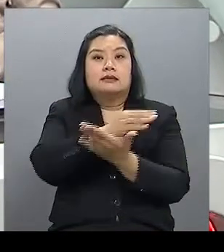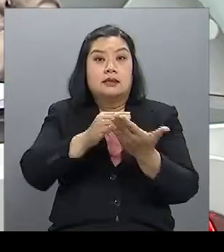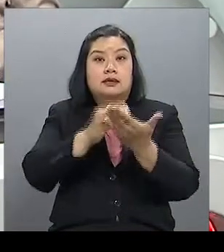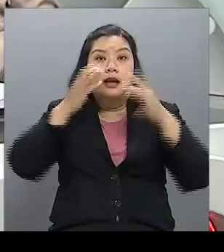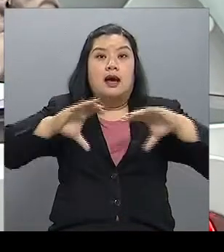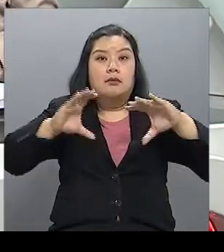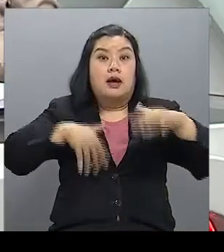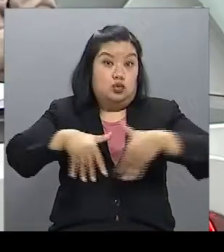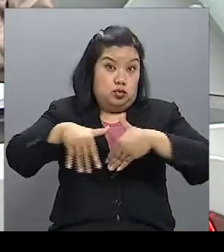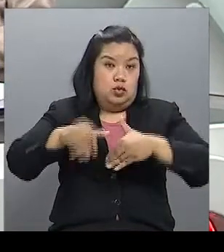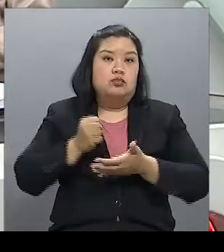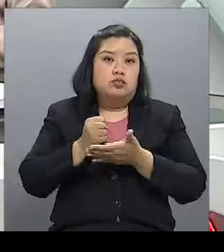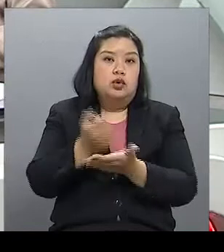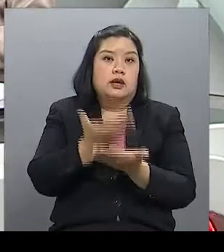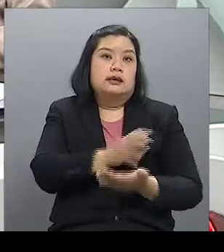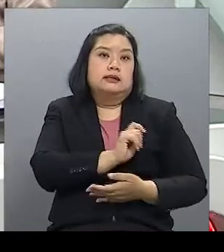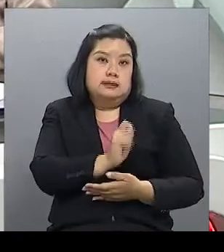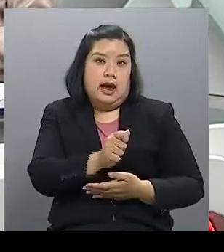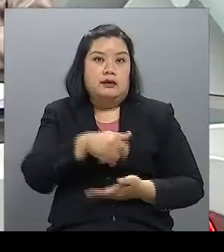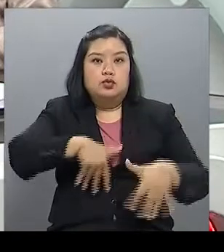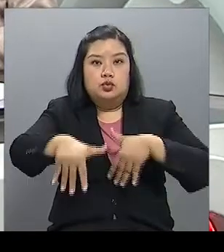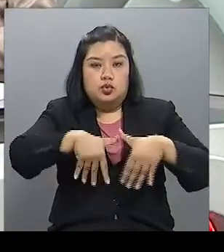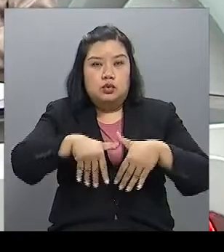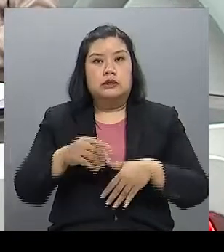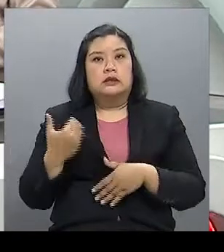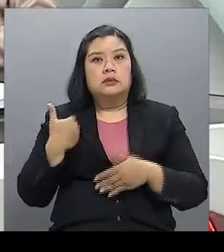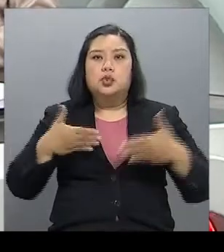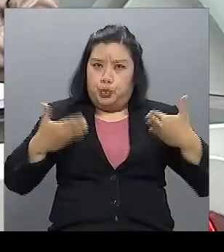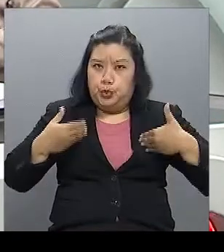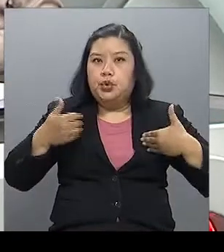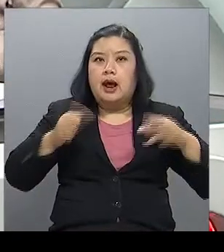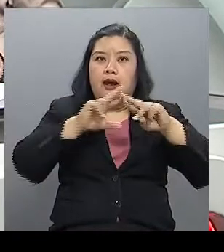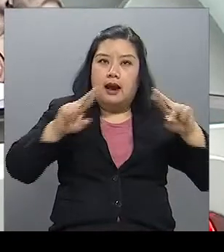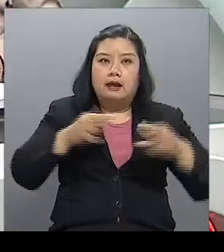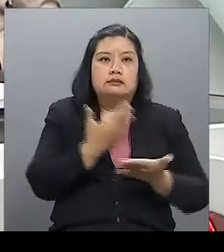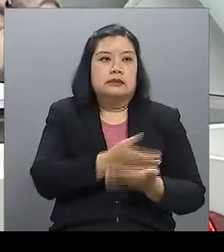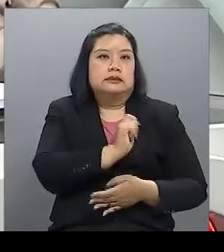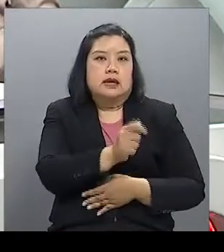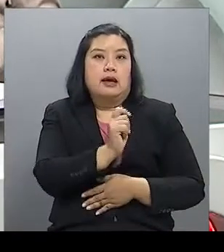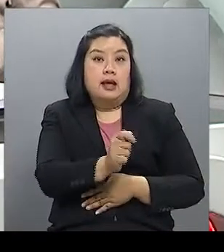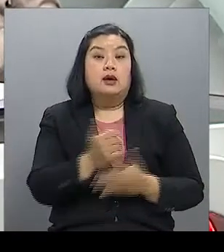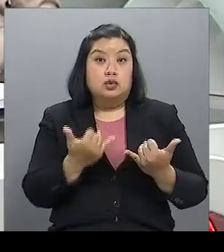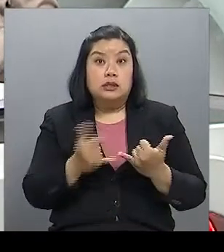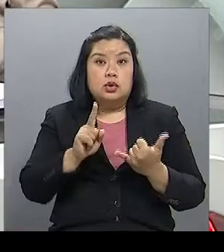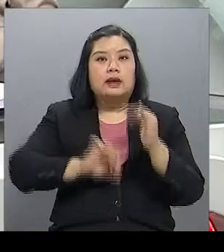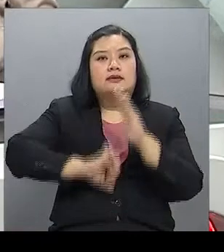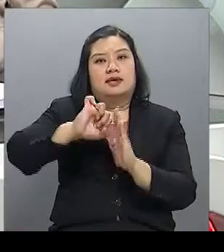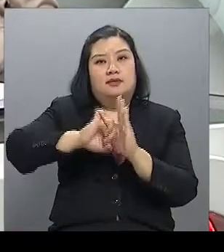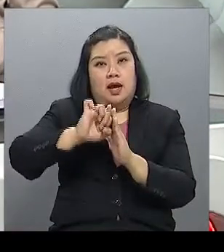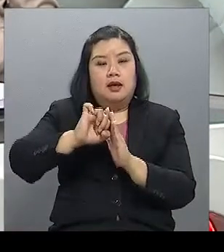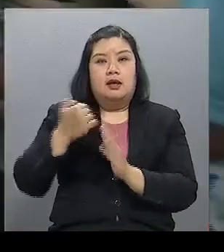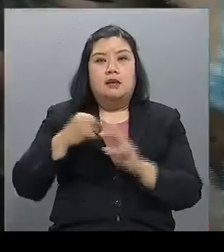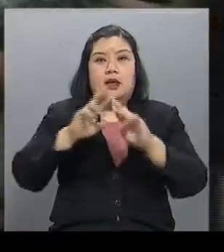ร้านค้ารายย่อยก็พบนะคะว่าช่วยเพิ่มความคึกคักให้กับร้านค้าโดยเฉพาะในพื้นที่จังหวัดเชียงใหม่ก็บอกว่าหลายร้านขายดีขึ้น